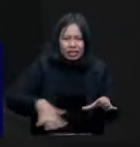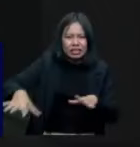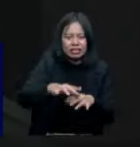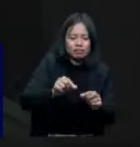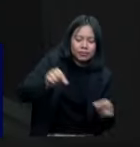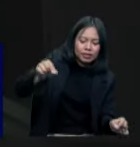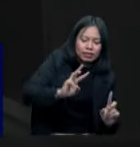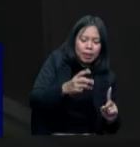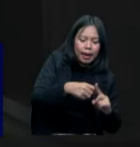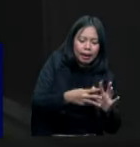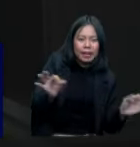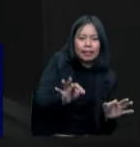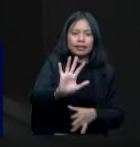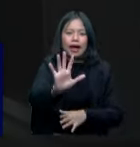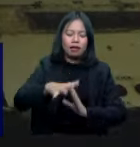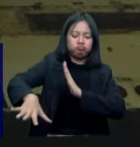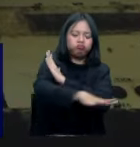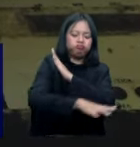km dari puncak